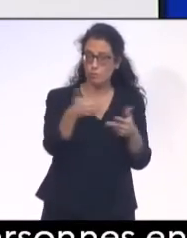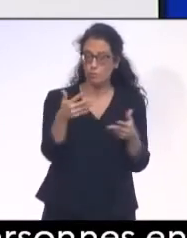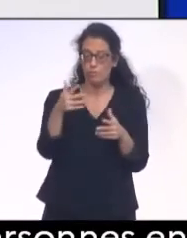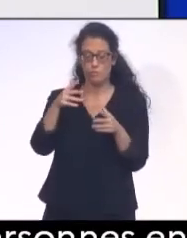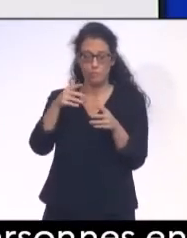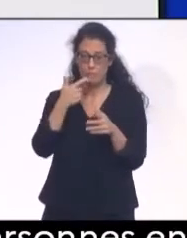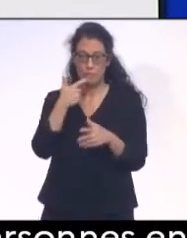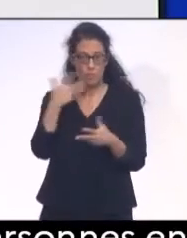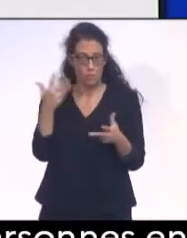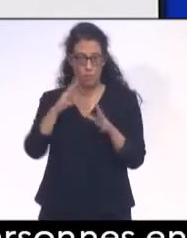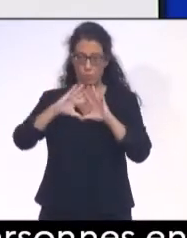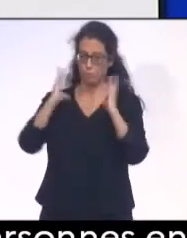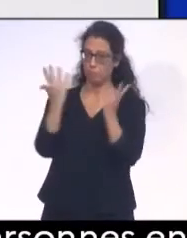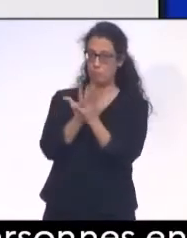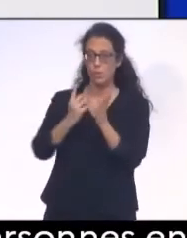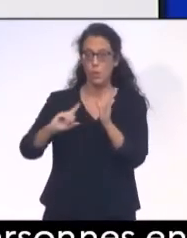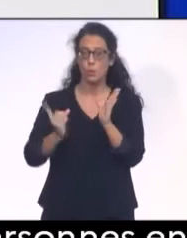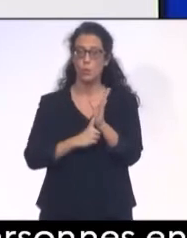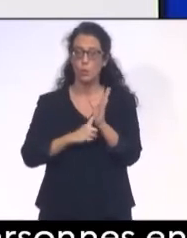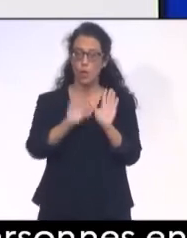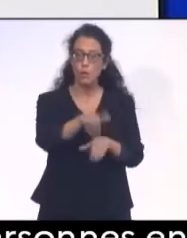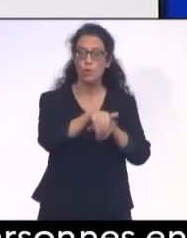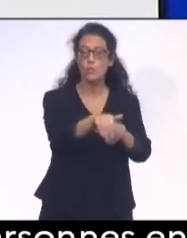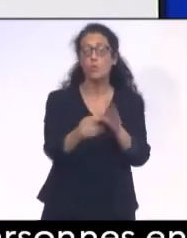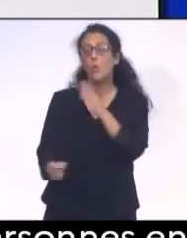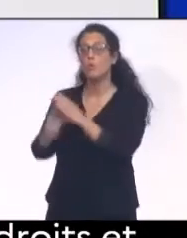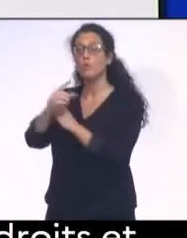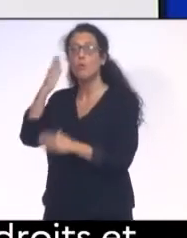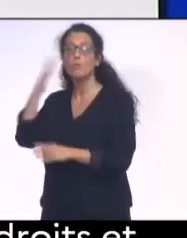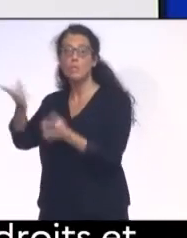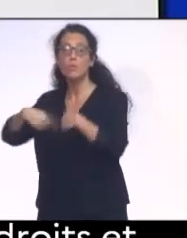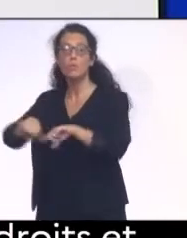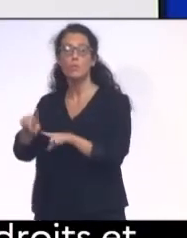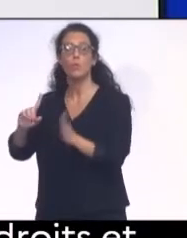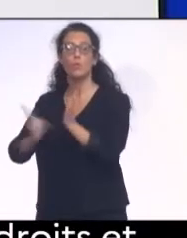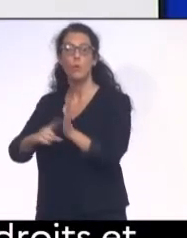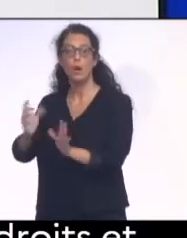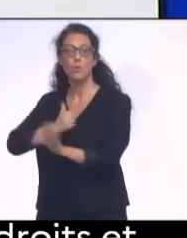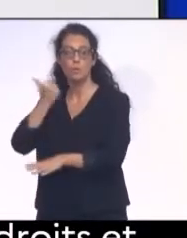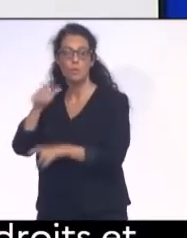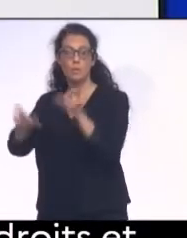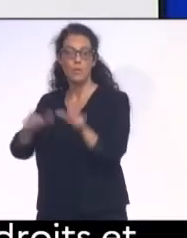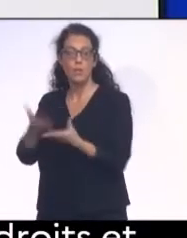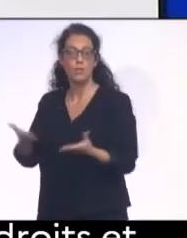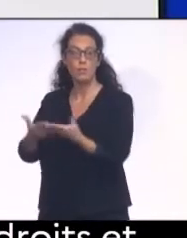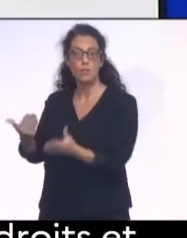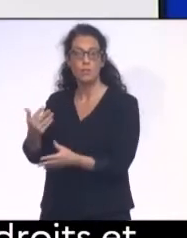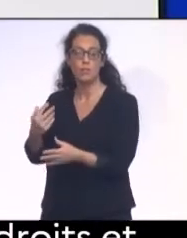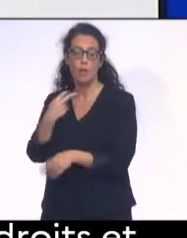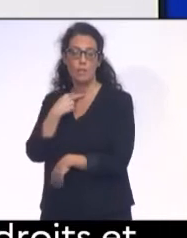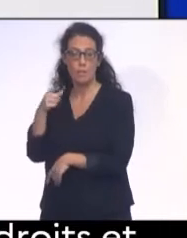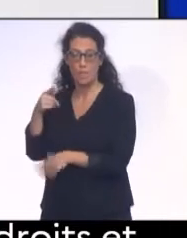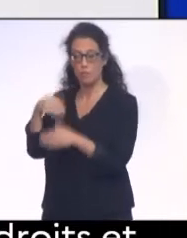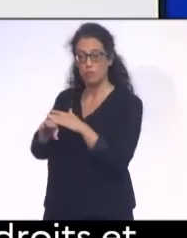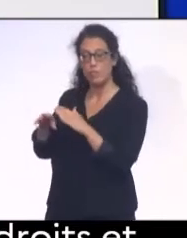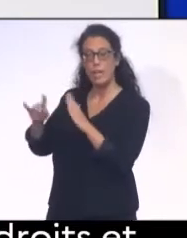droits, sauf si la commission des CDAPH, Commission des droits et de l'autonomie des personnes handicapées, au sein des MDPH,